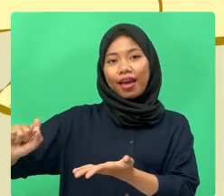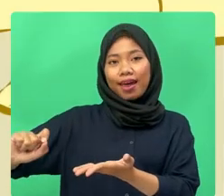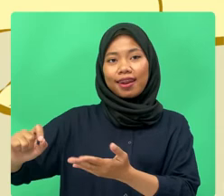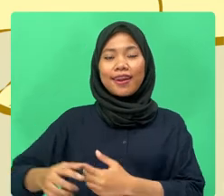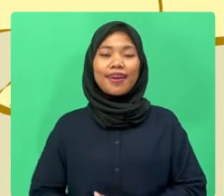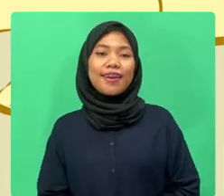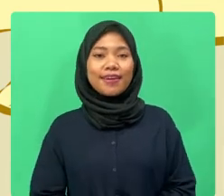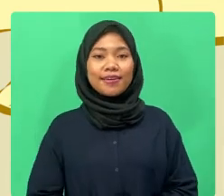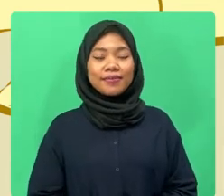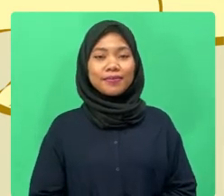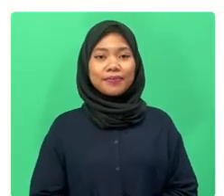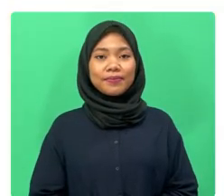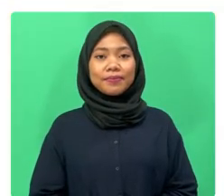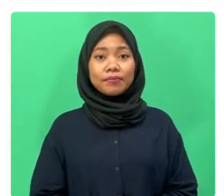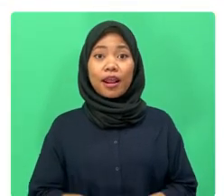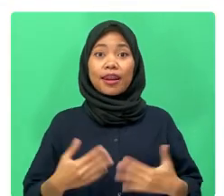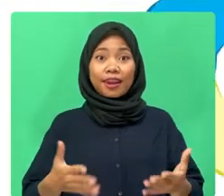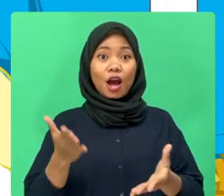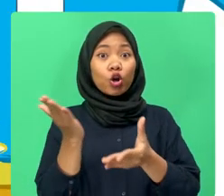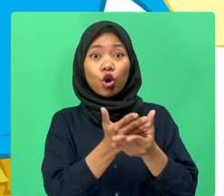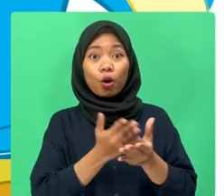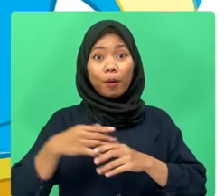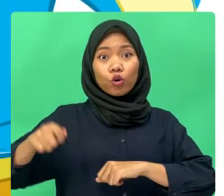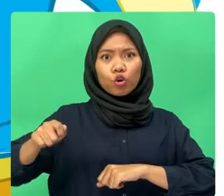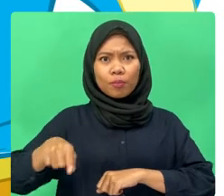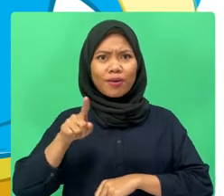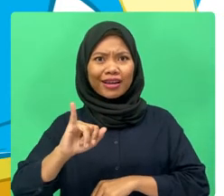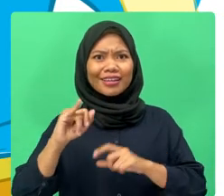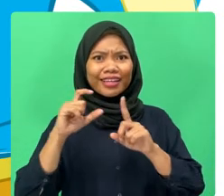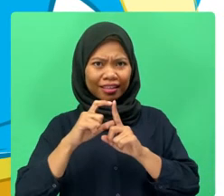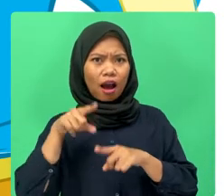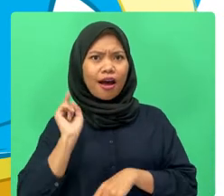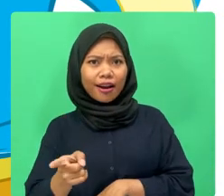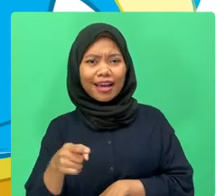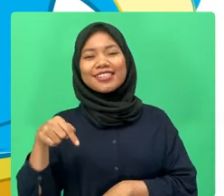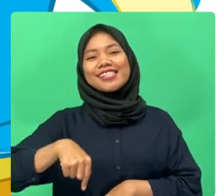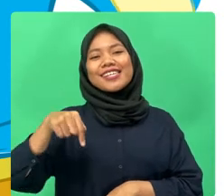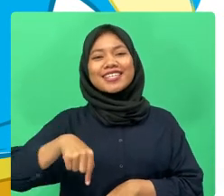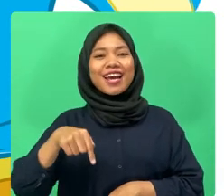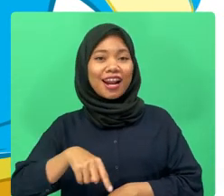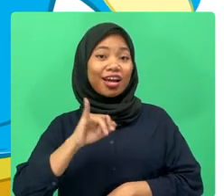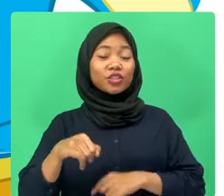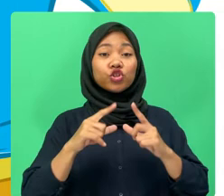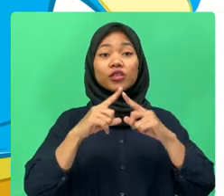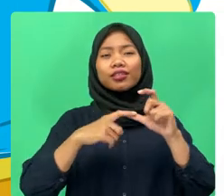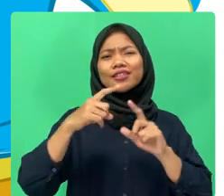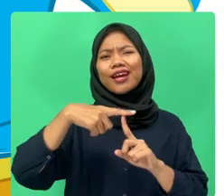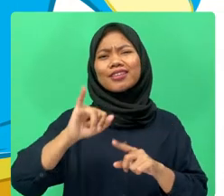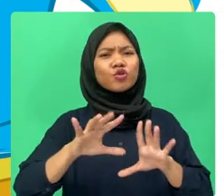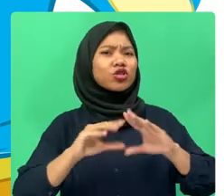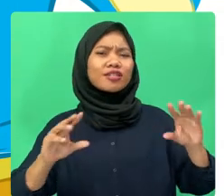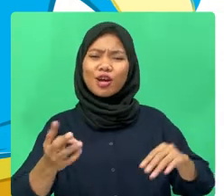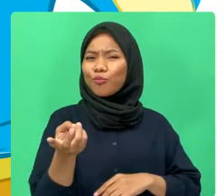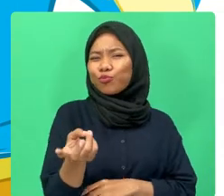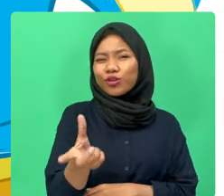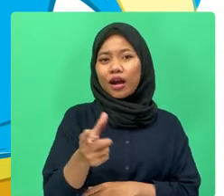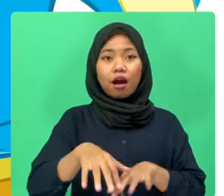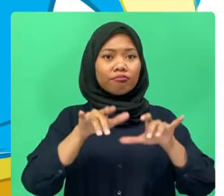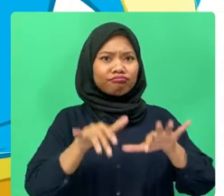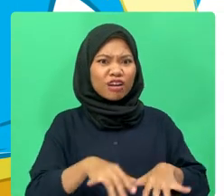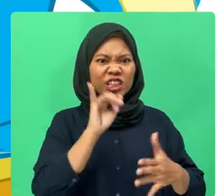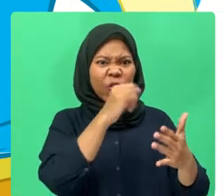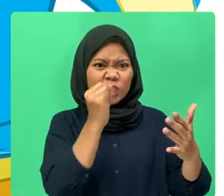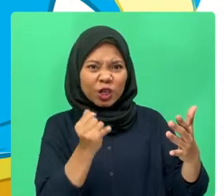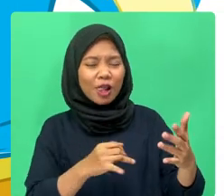calon klien atau calon pengantin. Dengan adanya dokumenhukum.id, kini pekerjaan Justin menjadi semakin mudah, tidak lagi ada